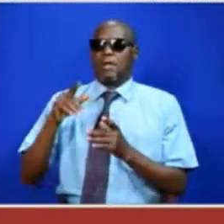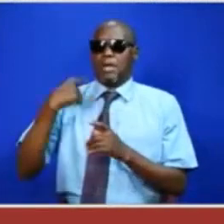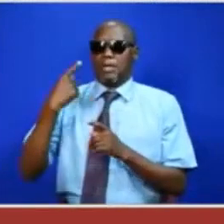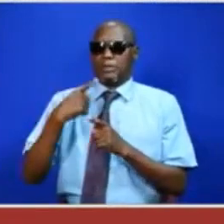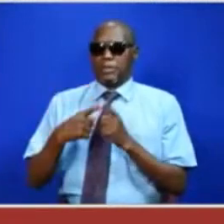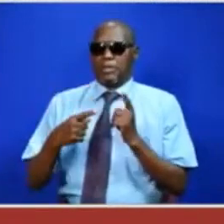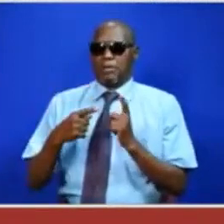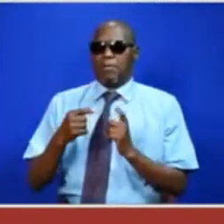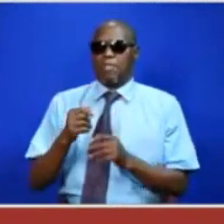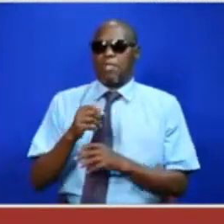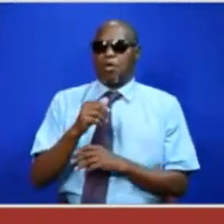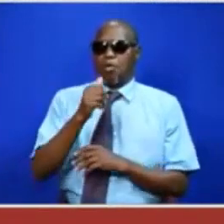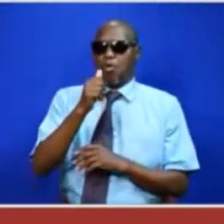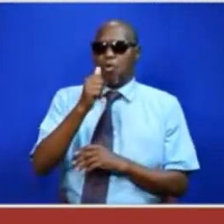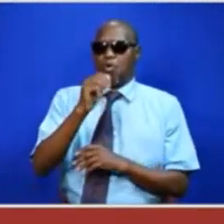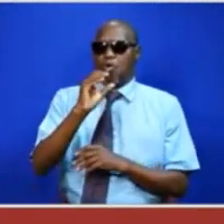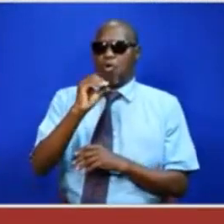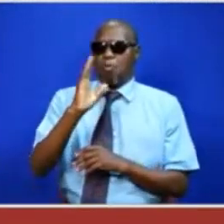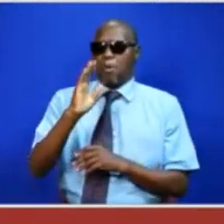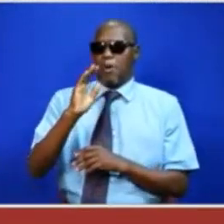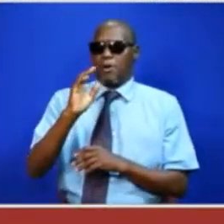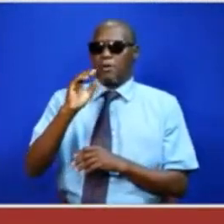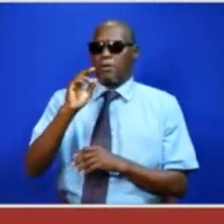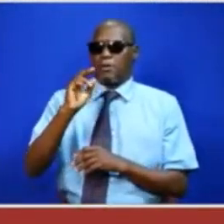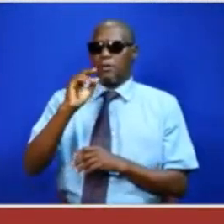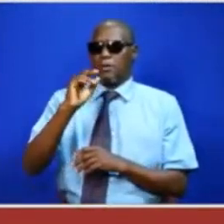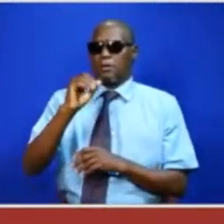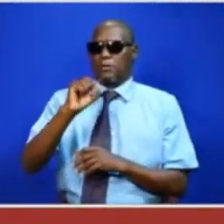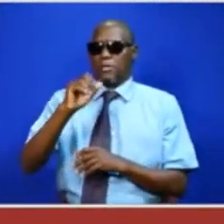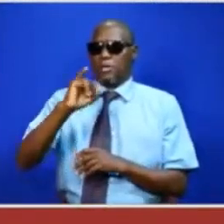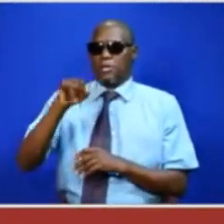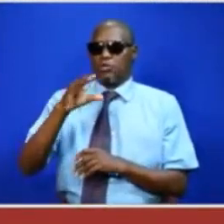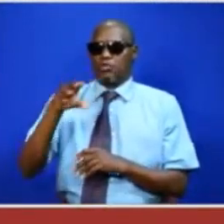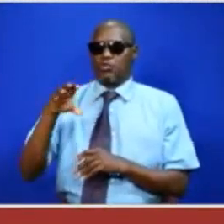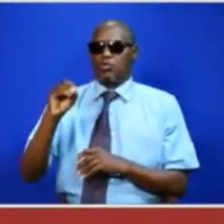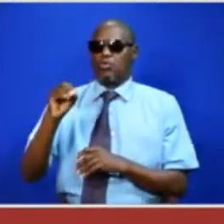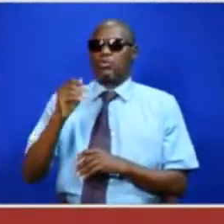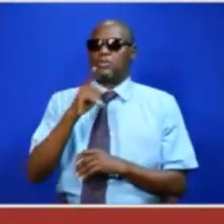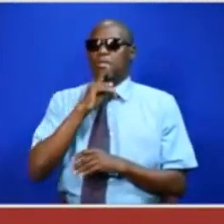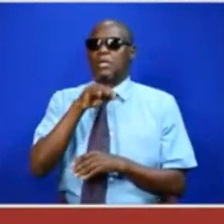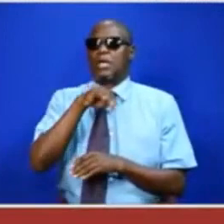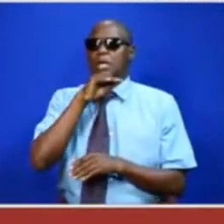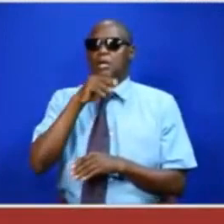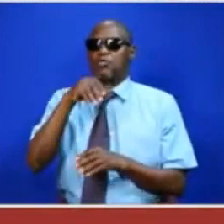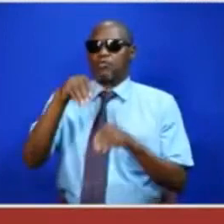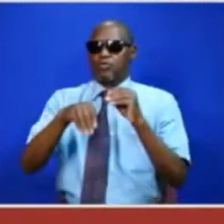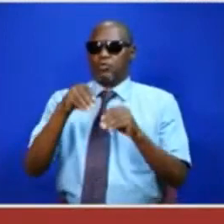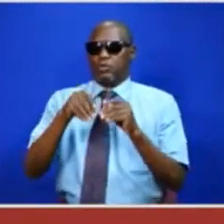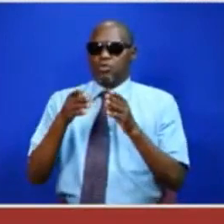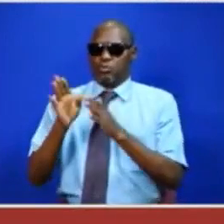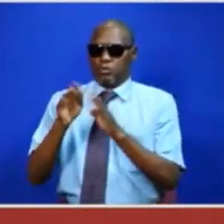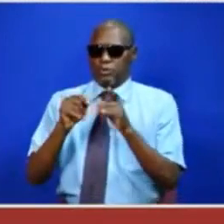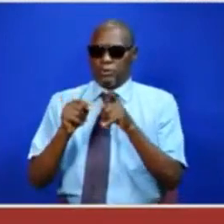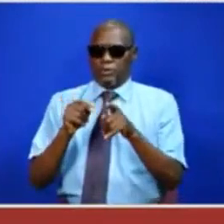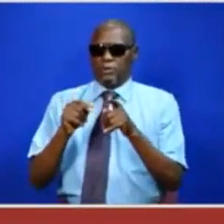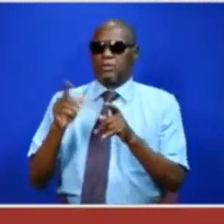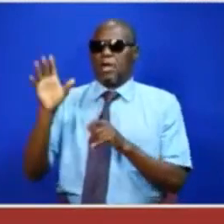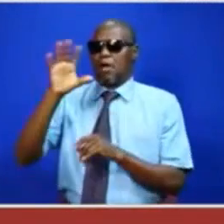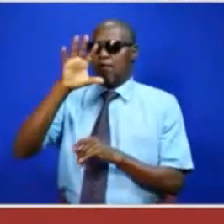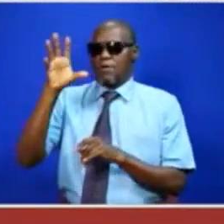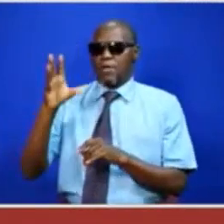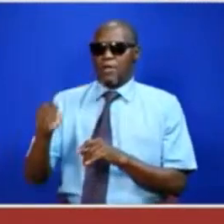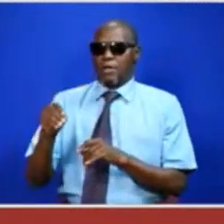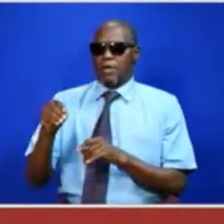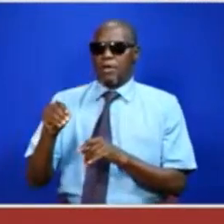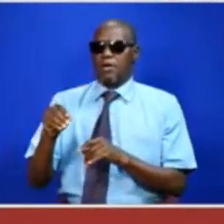Olusegun Obasanjo amemuidhinisha Raila kuteuliwa kwa nafasi hiyo, akisema anaamini kuwa ni zamu ya Afrika Mashariki